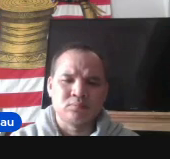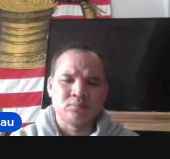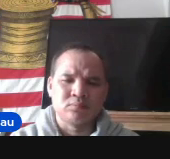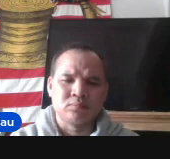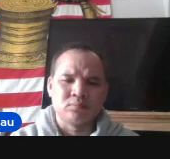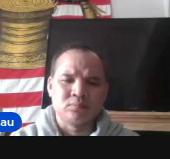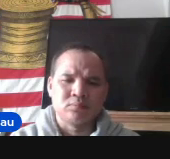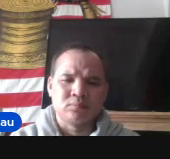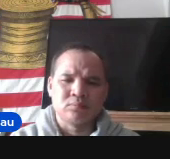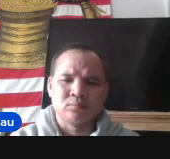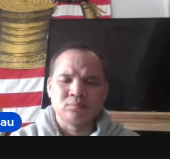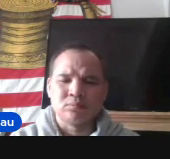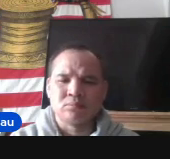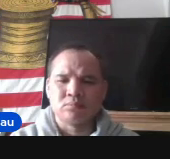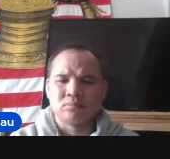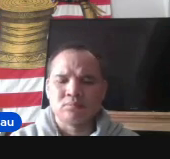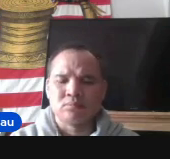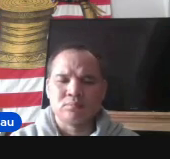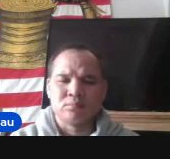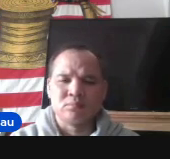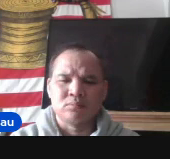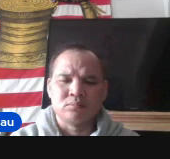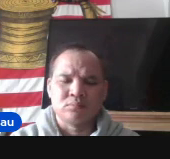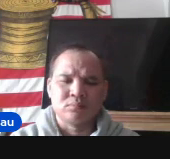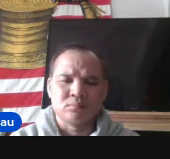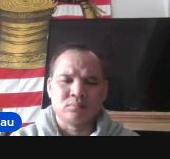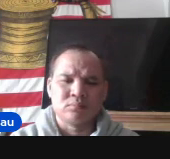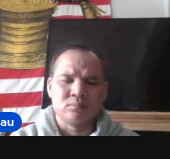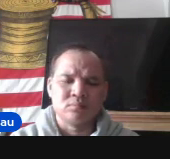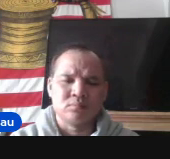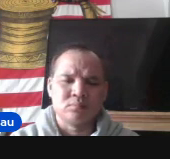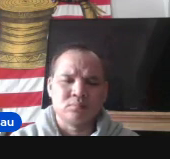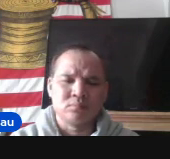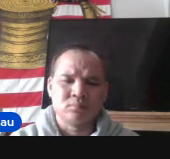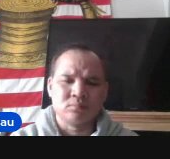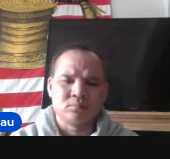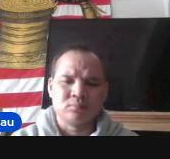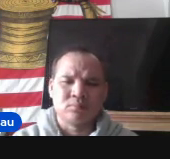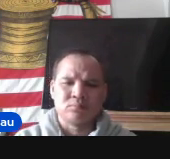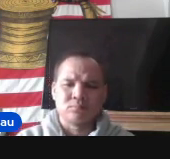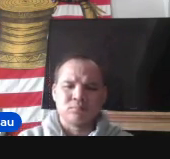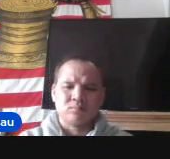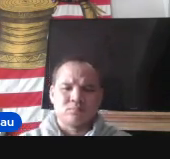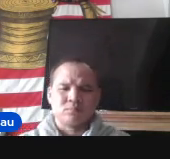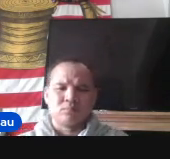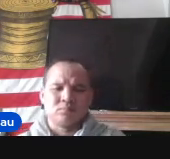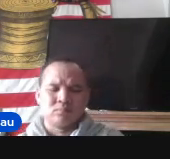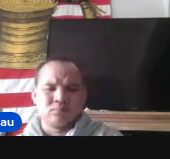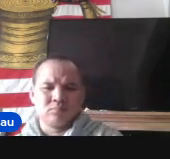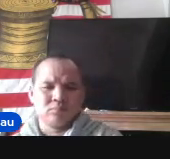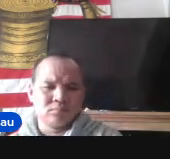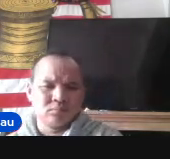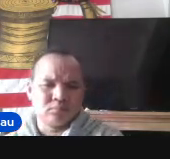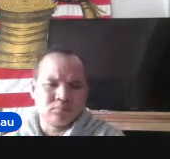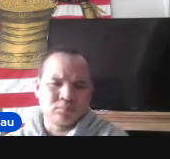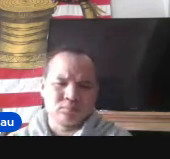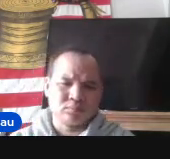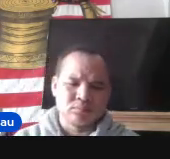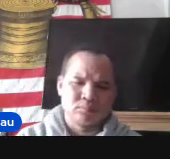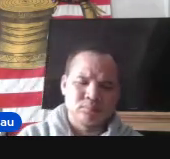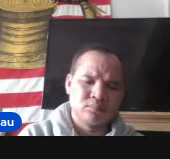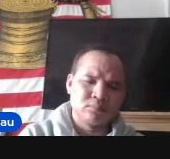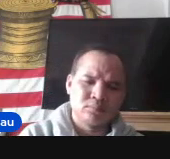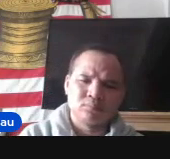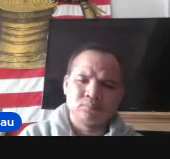า อันแรกเลยเนี่ยนะครับพอเกิดการรัฐประหารขึ้นเนี่ยทหารที่อยู่ห่างไกลนะ